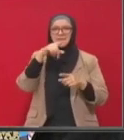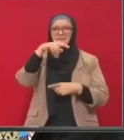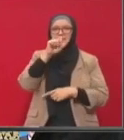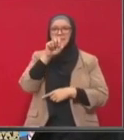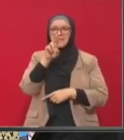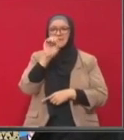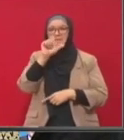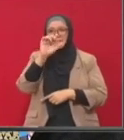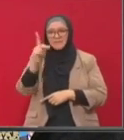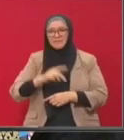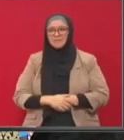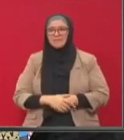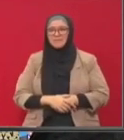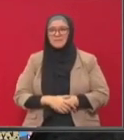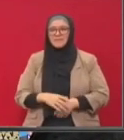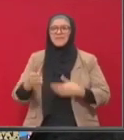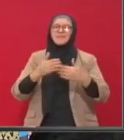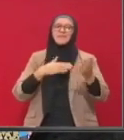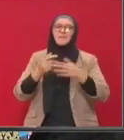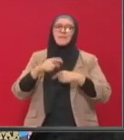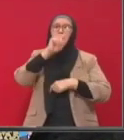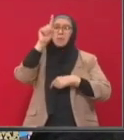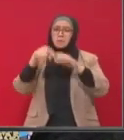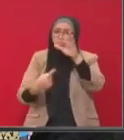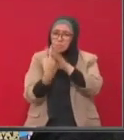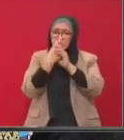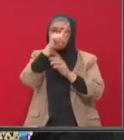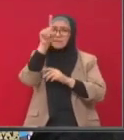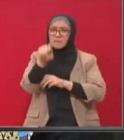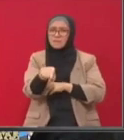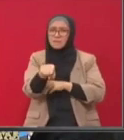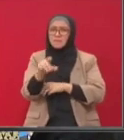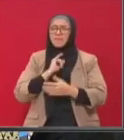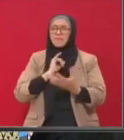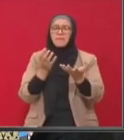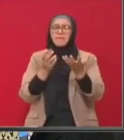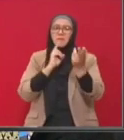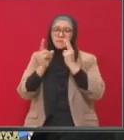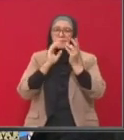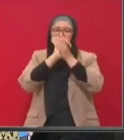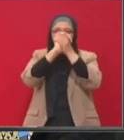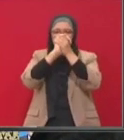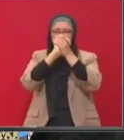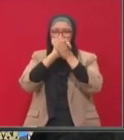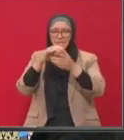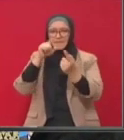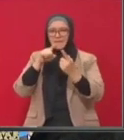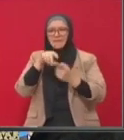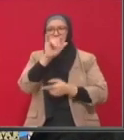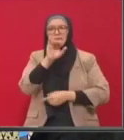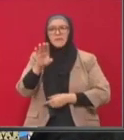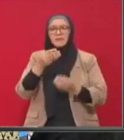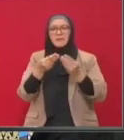walau bagaimanapun persoalan yang ditimbulkan saya enak pucat tanyalah kepada yang salah